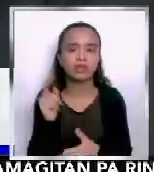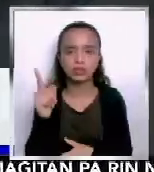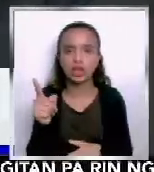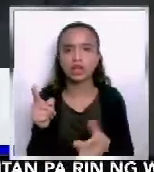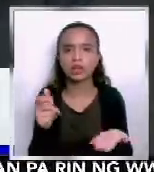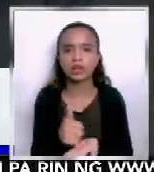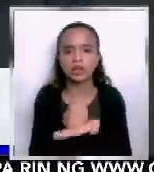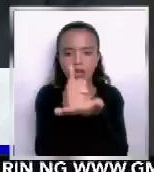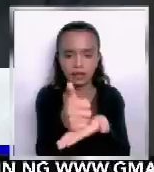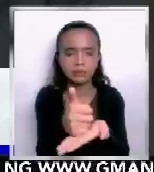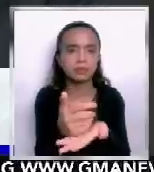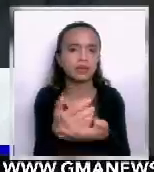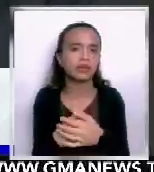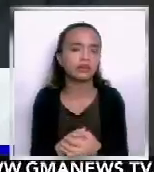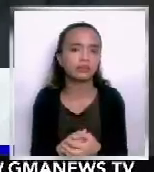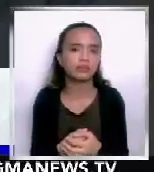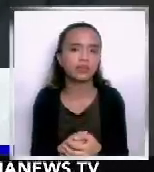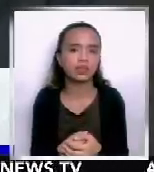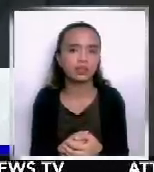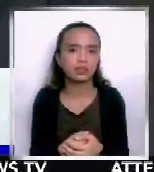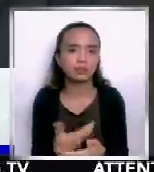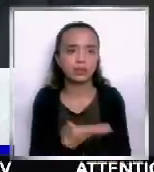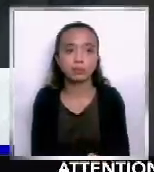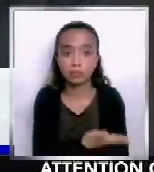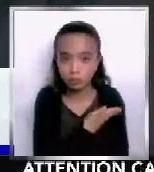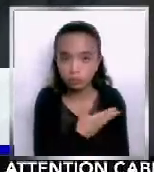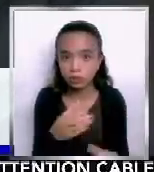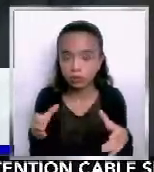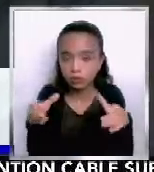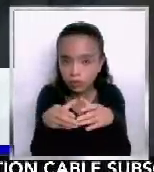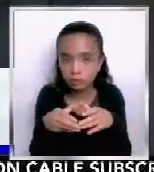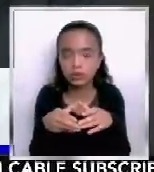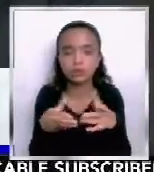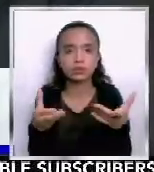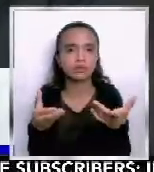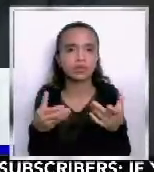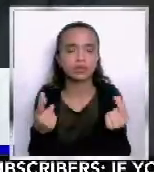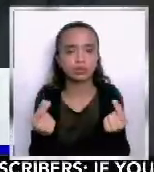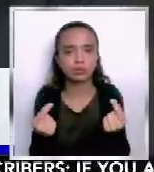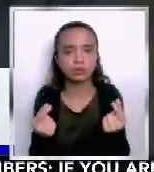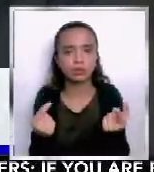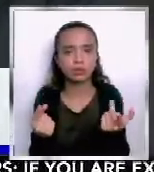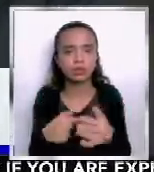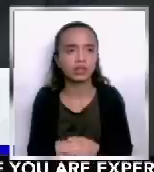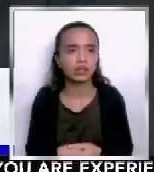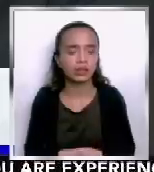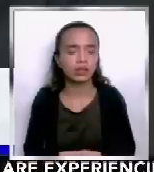the commission to perform the function of